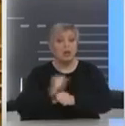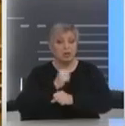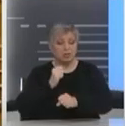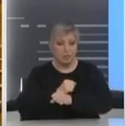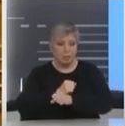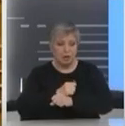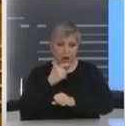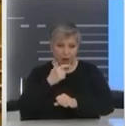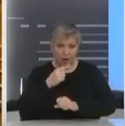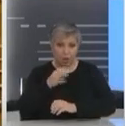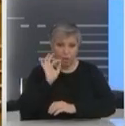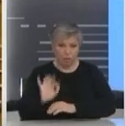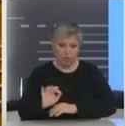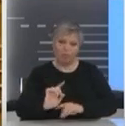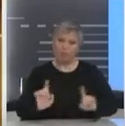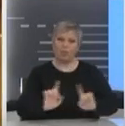δεν θα την καταγγείλω.